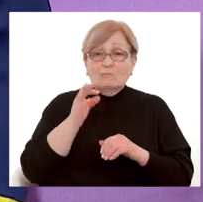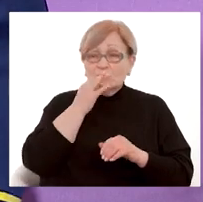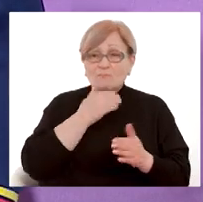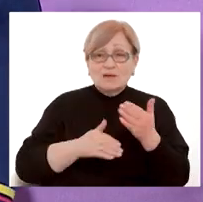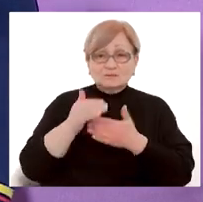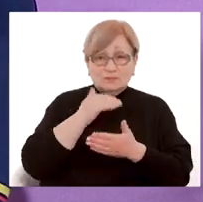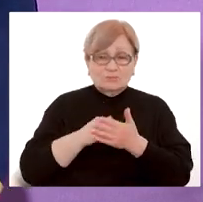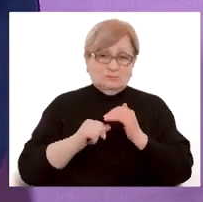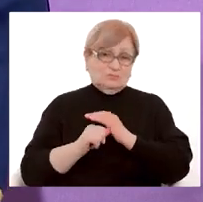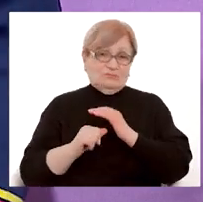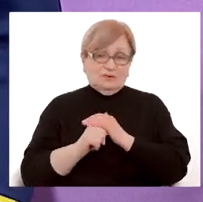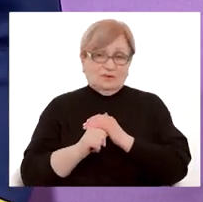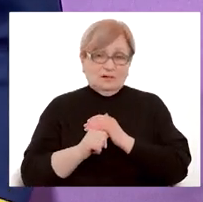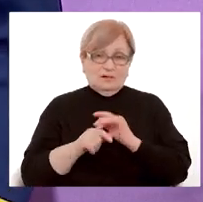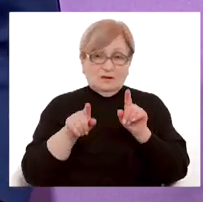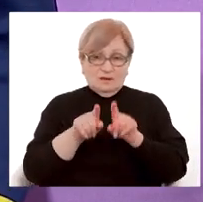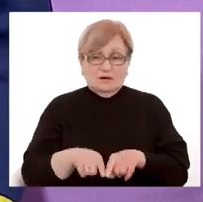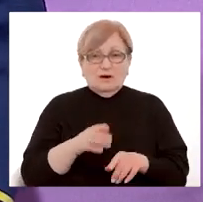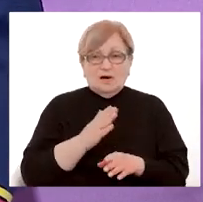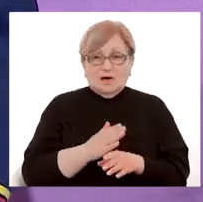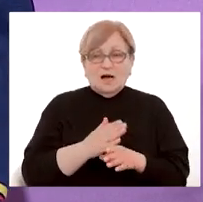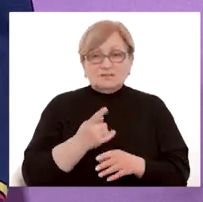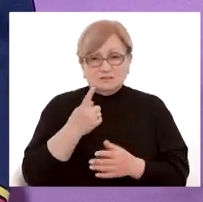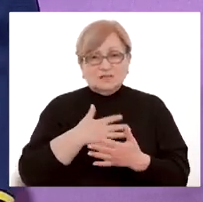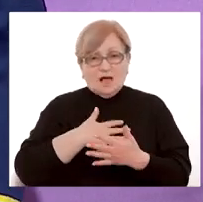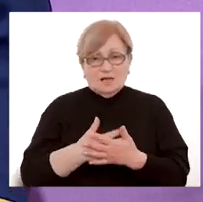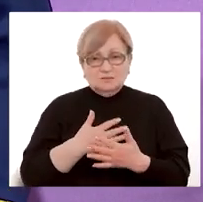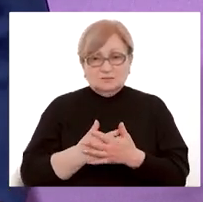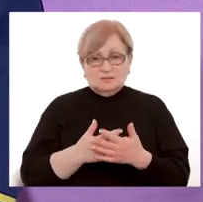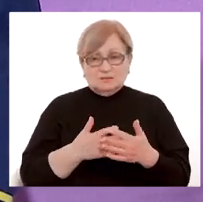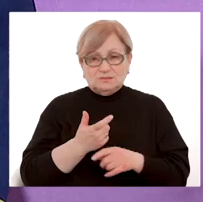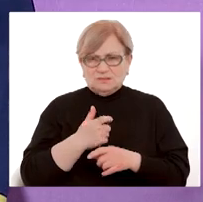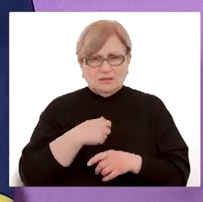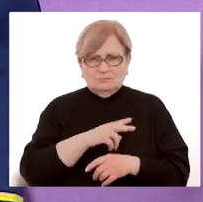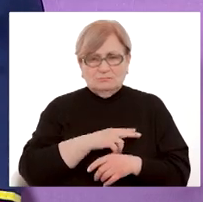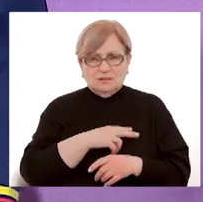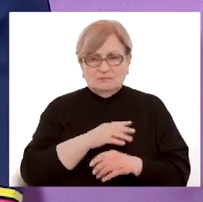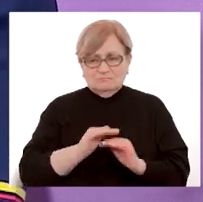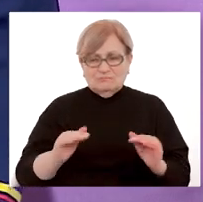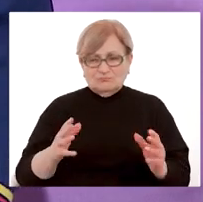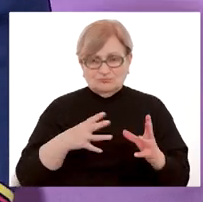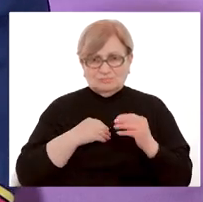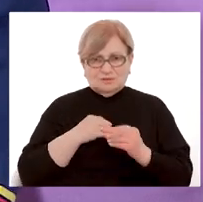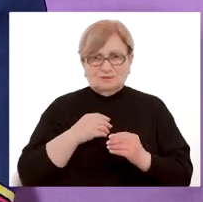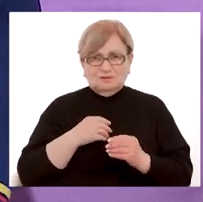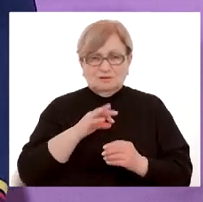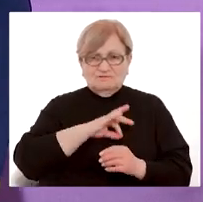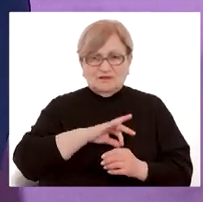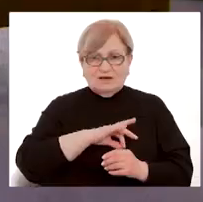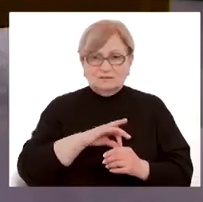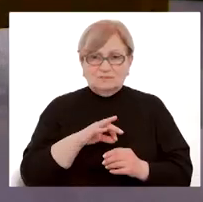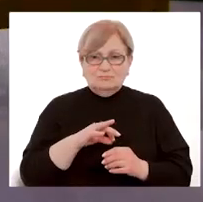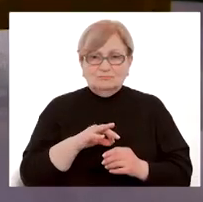ეს გვეხმარება. ასევე აი კიდევ ერთი ესეთი აქტივობა, რომელიც აი მე ძალიან მიყვარს და ხშირად ვიყენებ ხოლმე ბავშვებთან, როდესაც